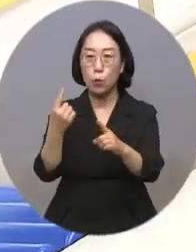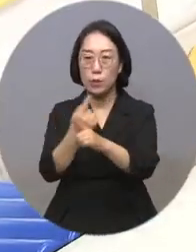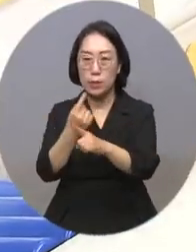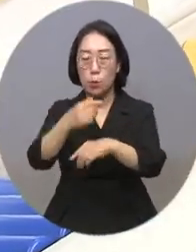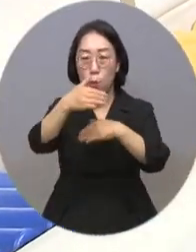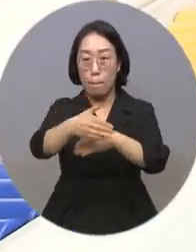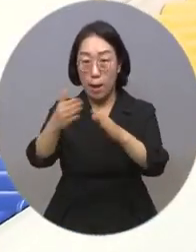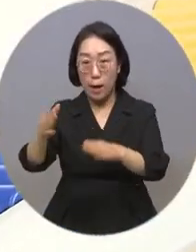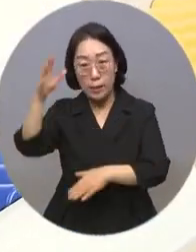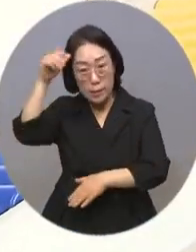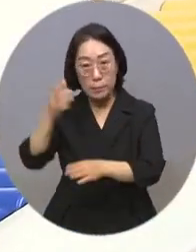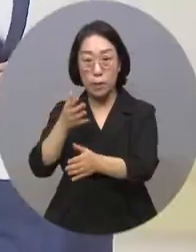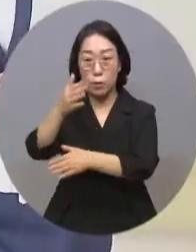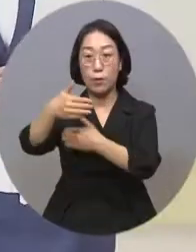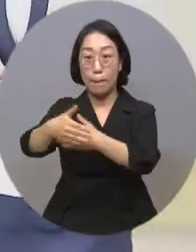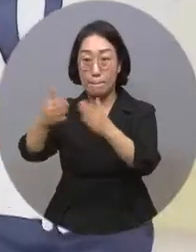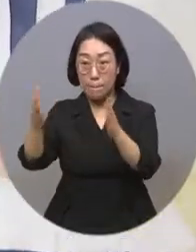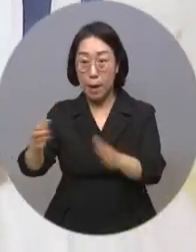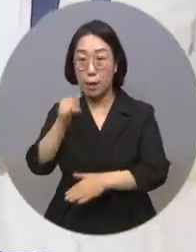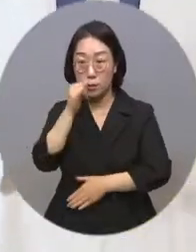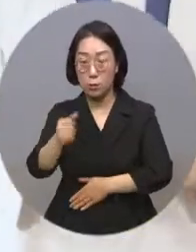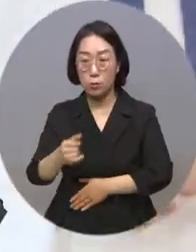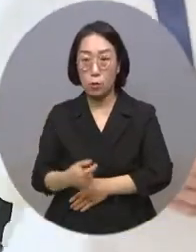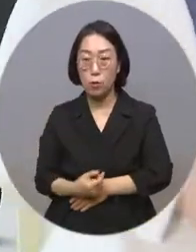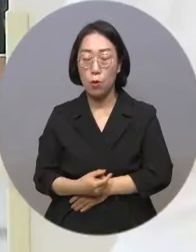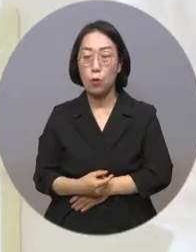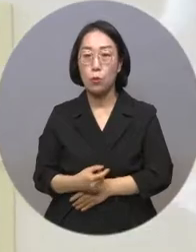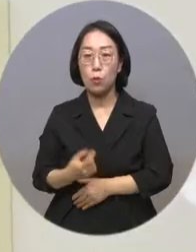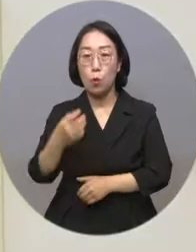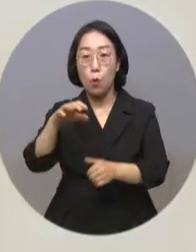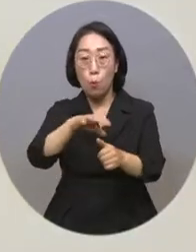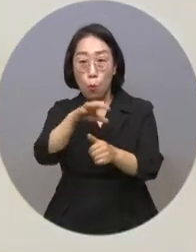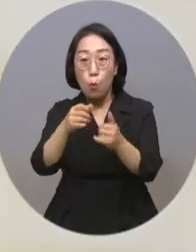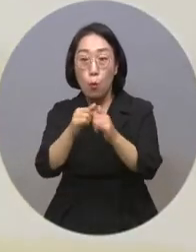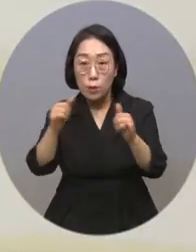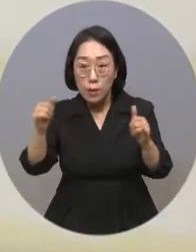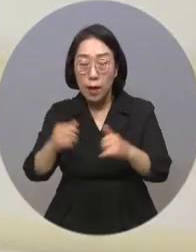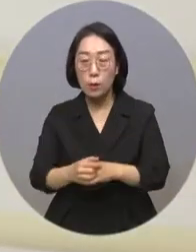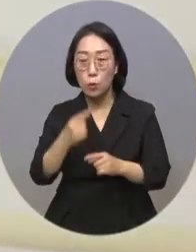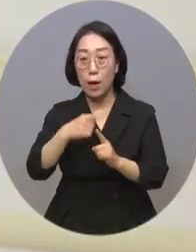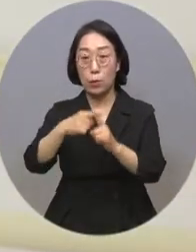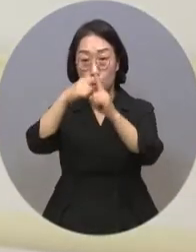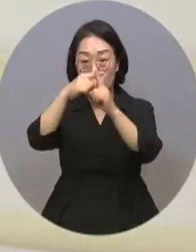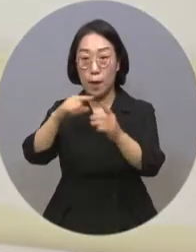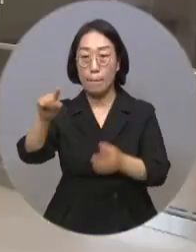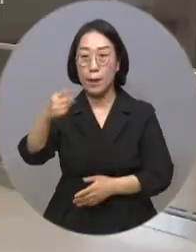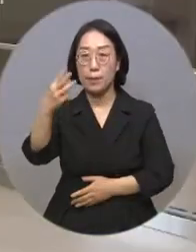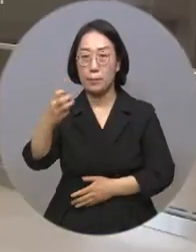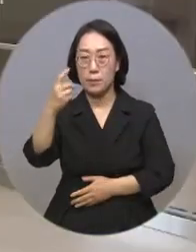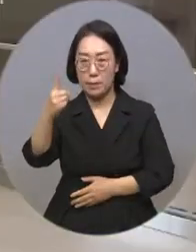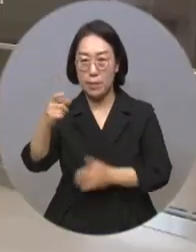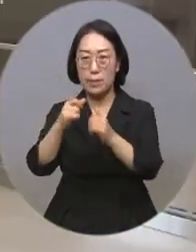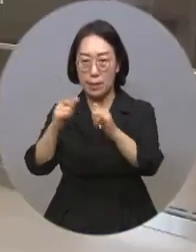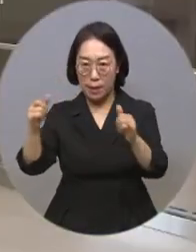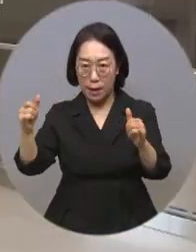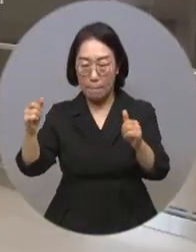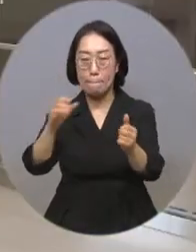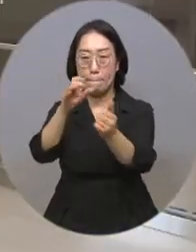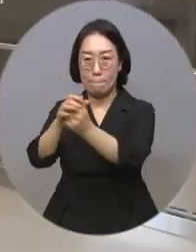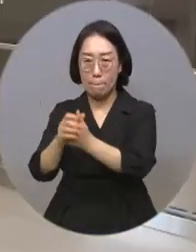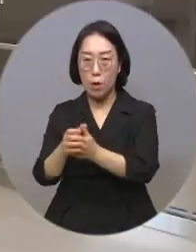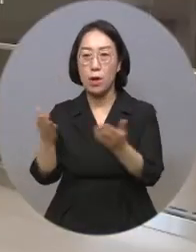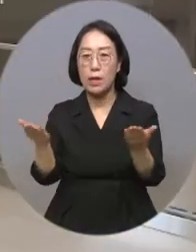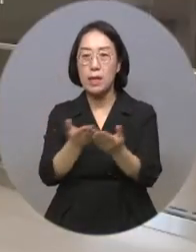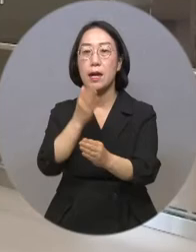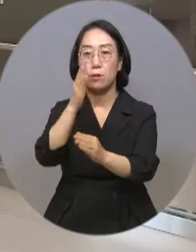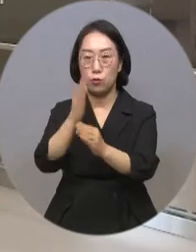치매 전담실을 갖추고 요양보호사와 간호사 등 총 131명으로 운영됩니다. 요양원에는